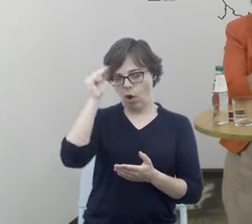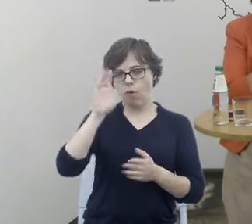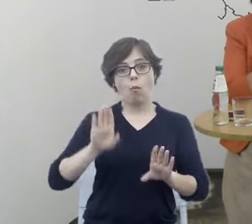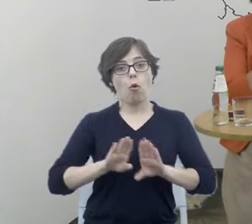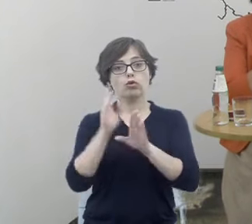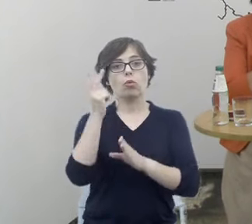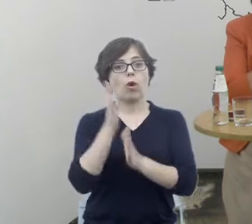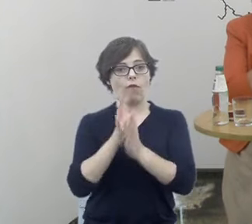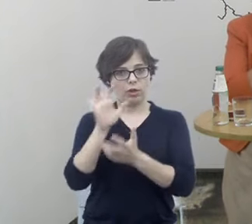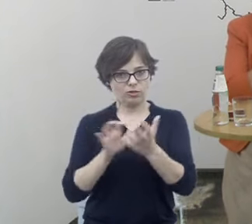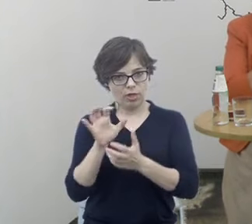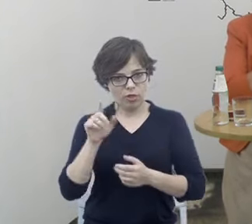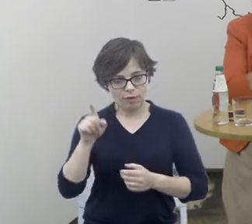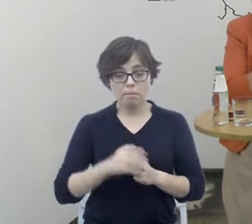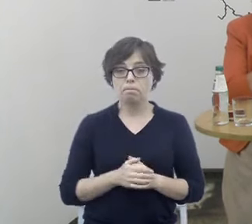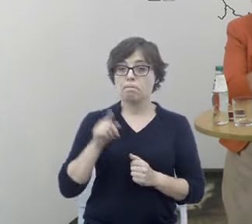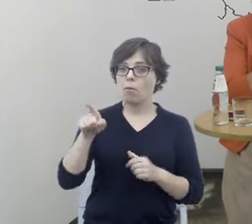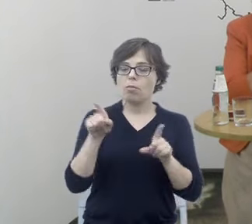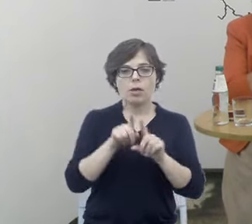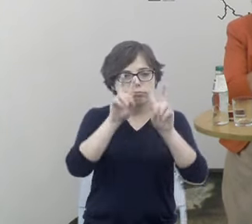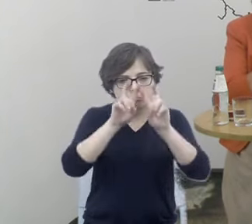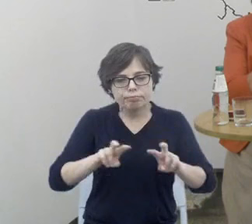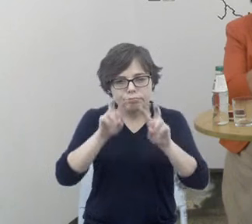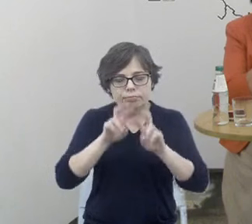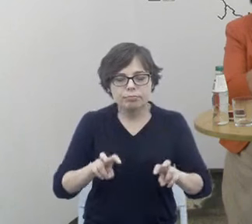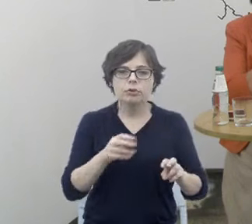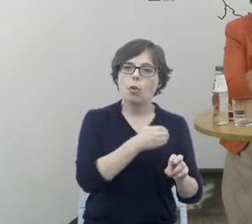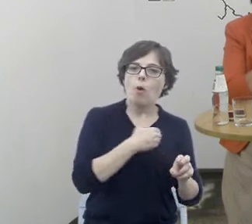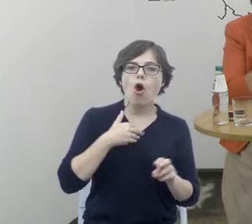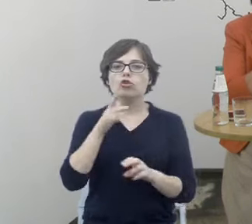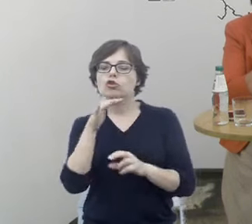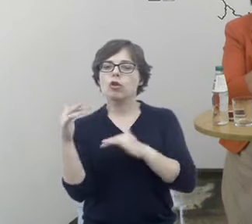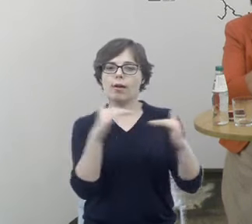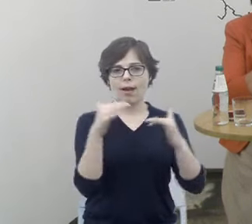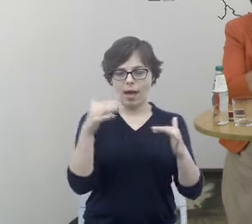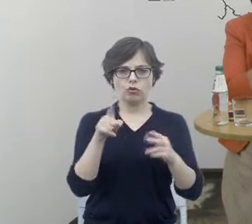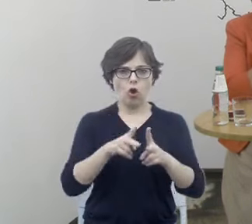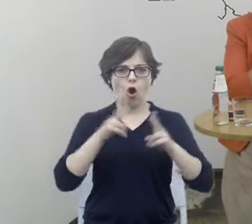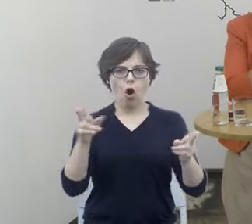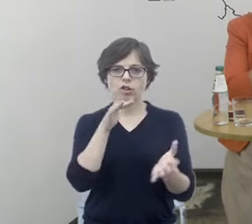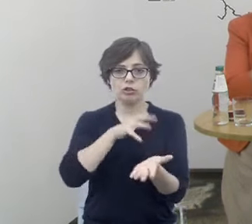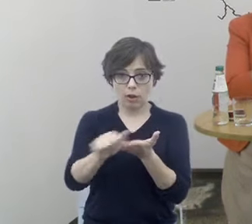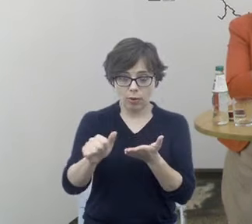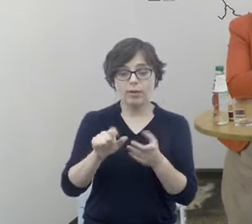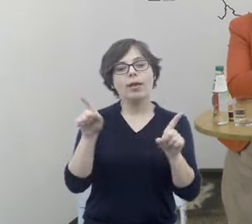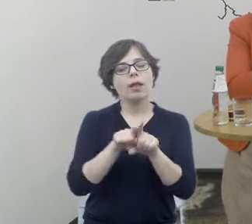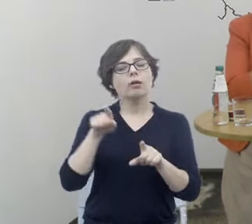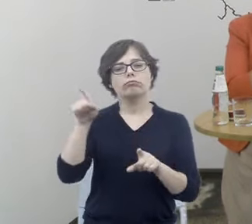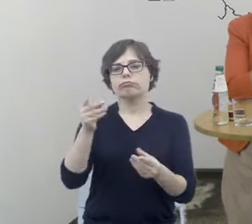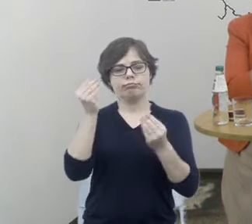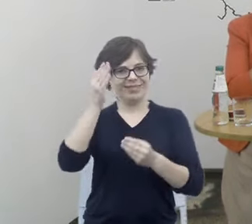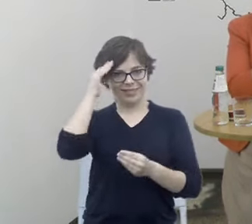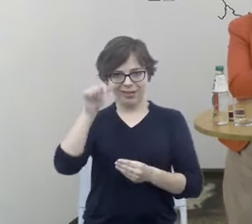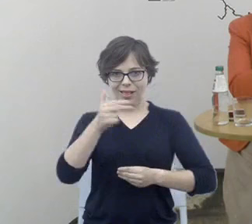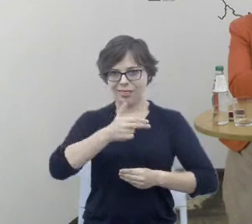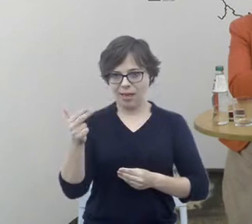II Wojny Światowej, badaczem stosunków polsko-żydowskich w okresie zagłady i też wybitnym znawcą tej